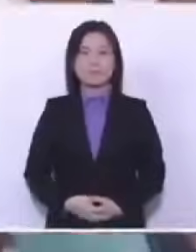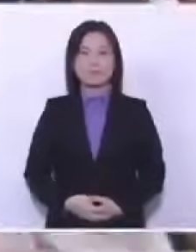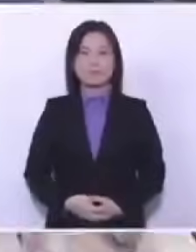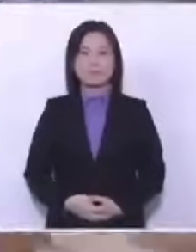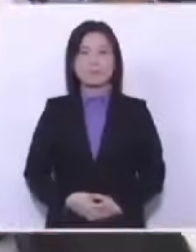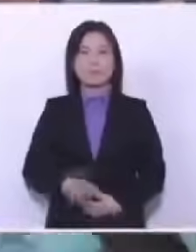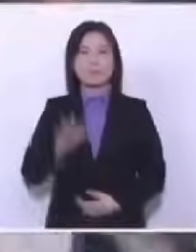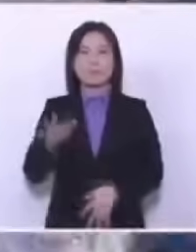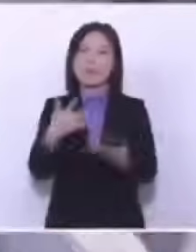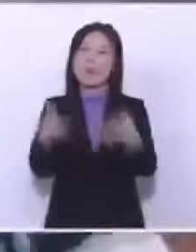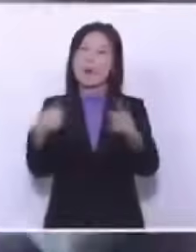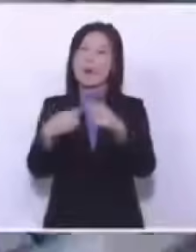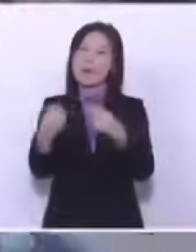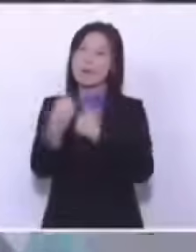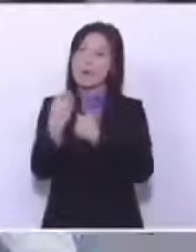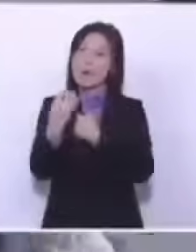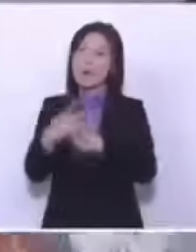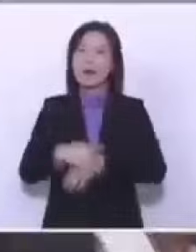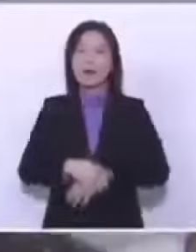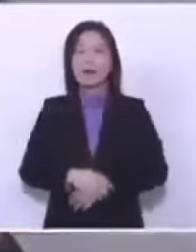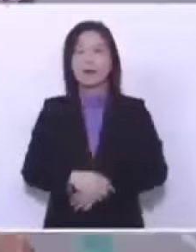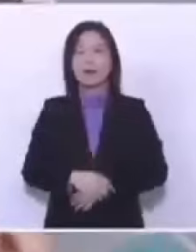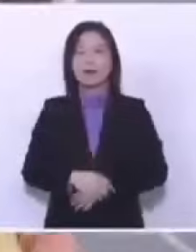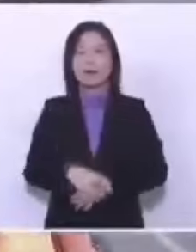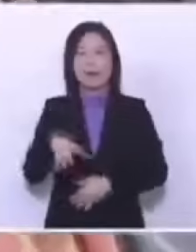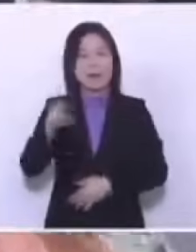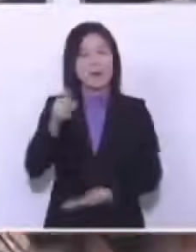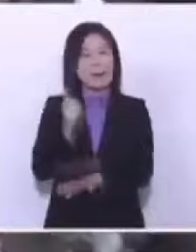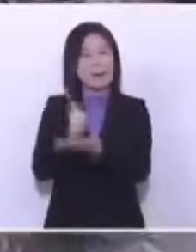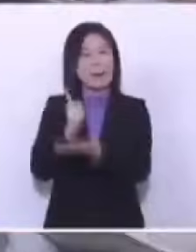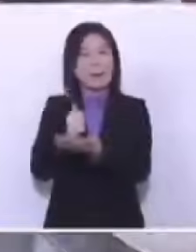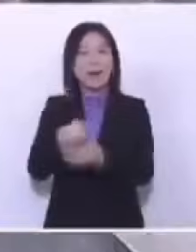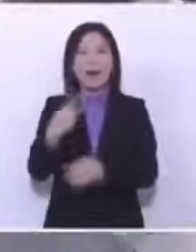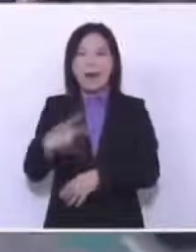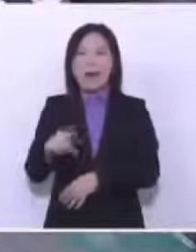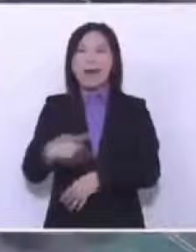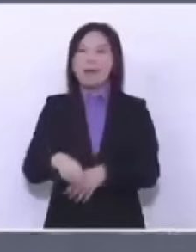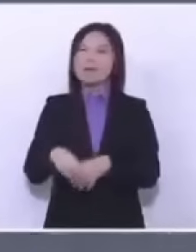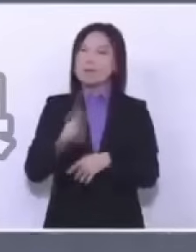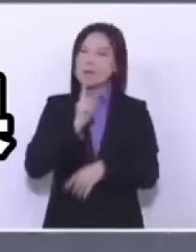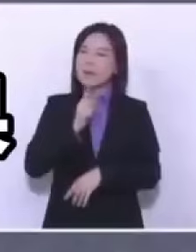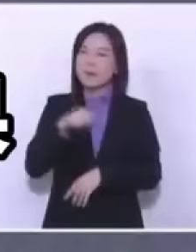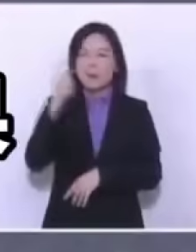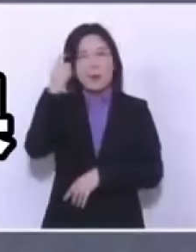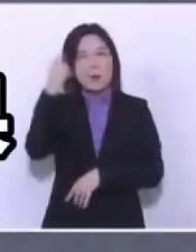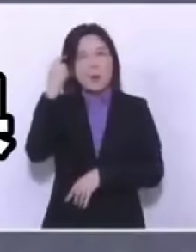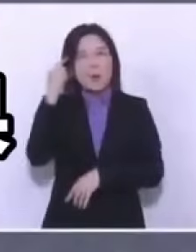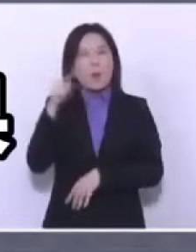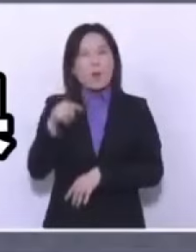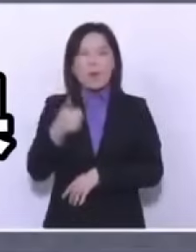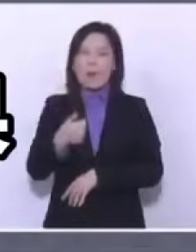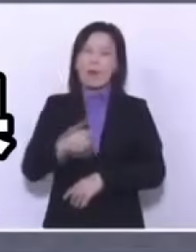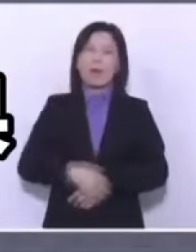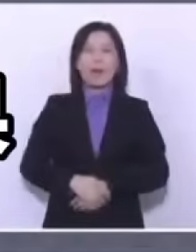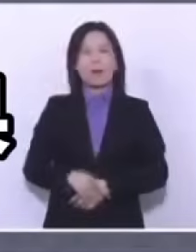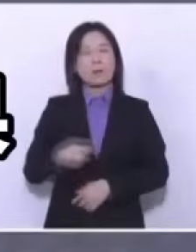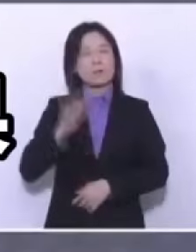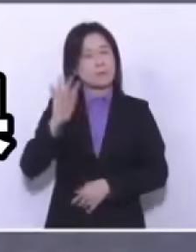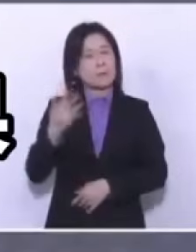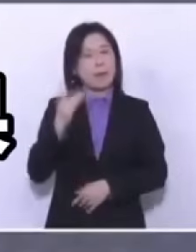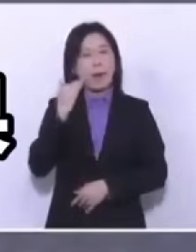有很多人告诉我，先选上再来谈论理想，但是如